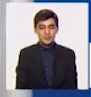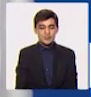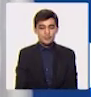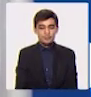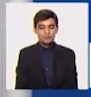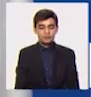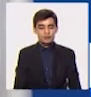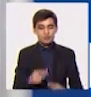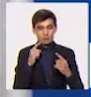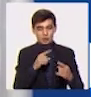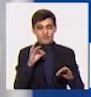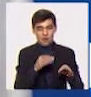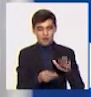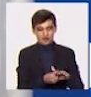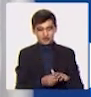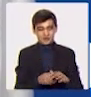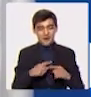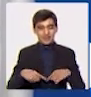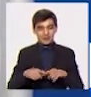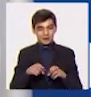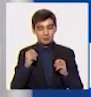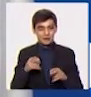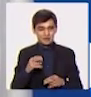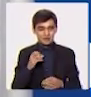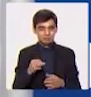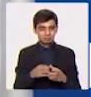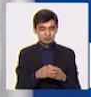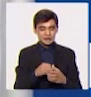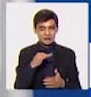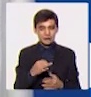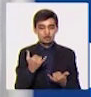Сыбайлас жемқорлыққа қарсы іс-қимыл агенттігімен қазіргі кезде